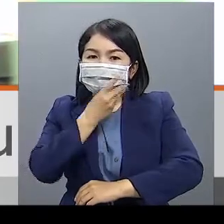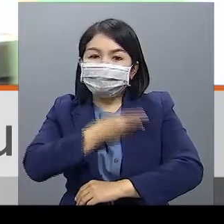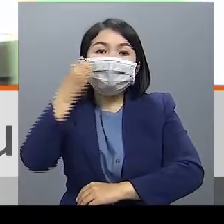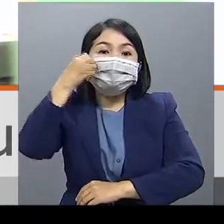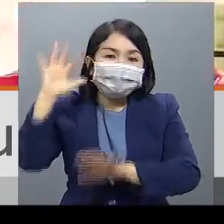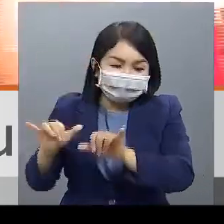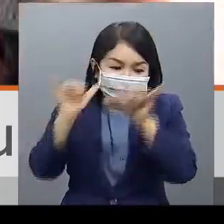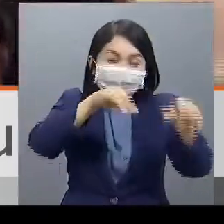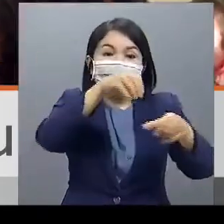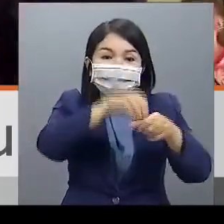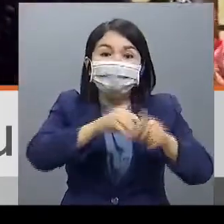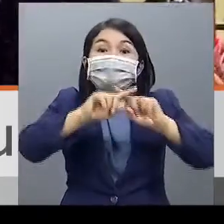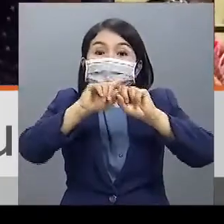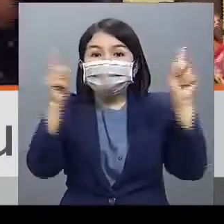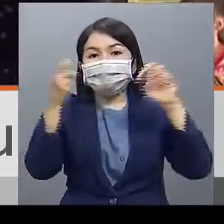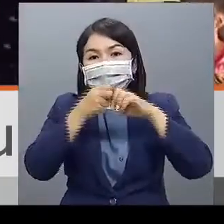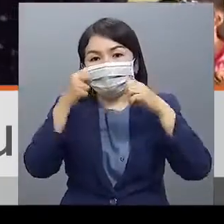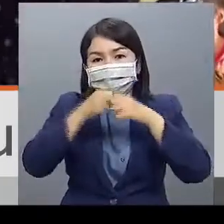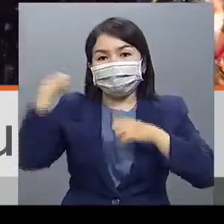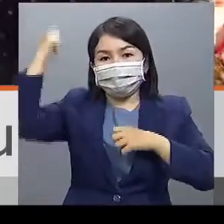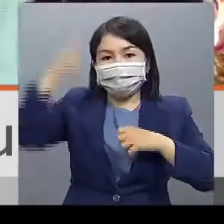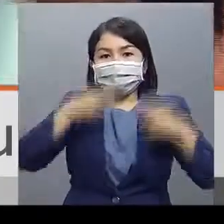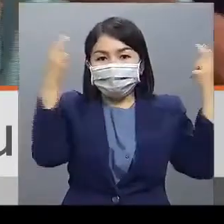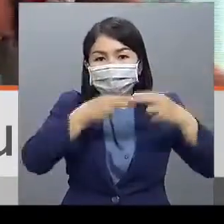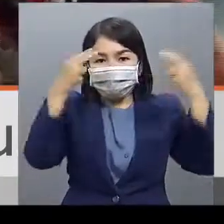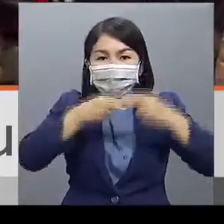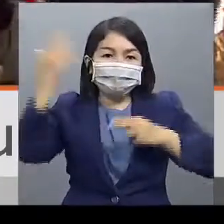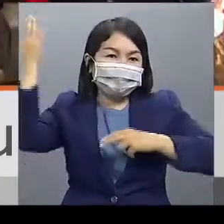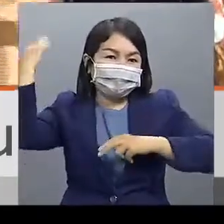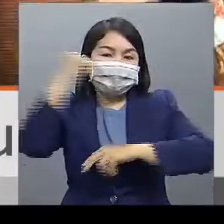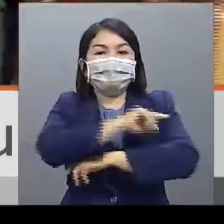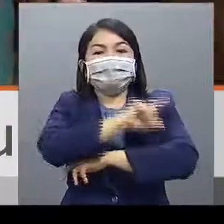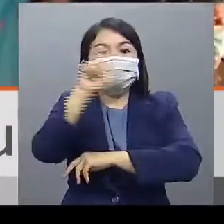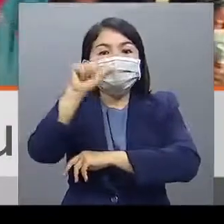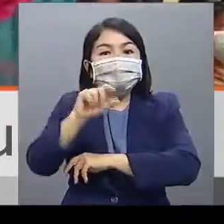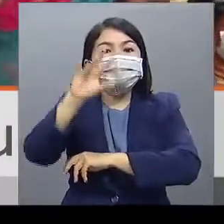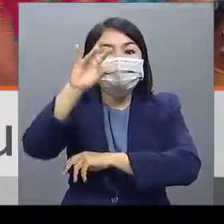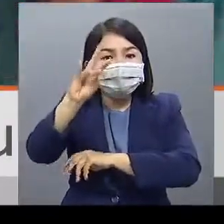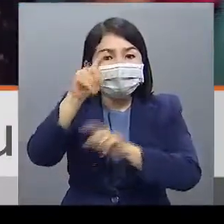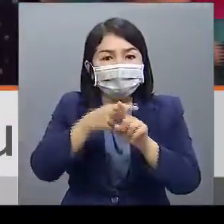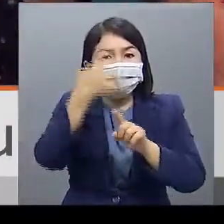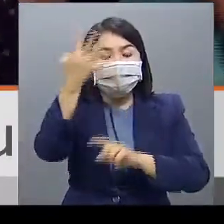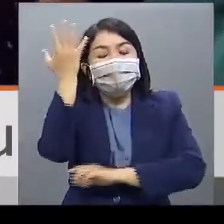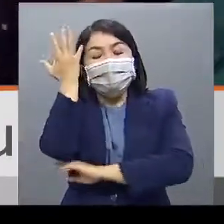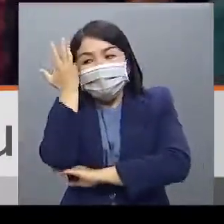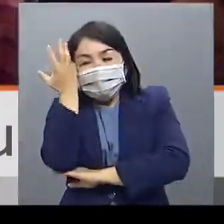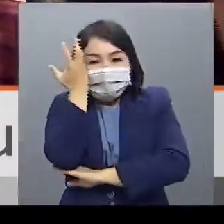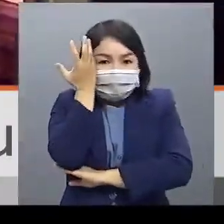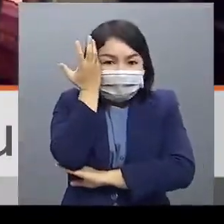การณ์สู้รบเมื่อวันที่27เมษายนที่ผ่านมายังเป็นเหตุการณ์ที่สร้างความกังวลใจให้กับเธอและลูกในคร